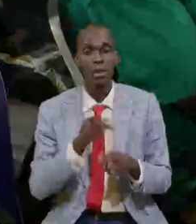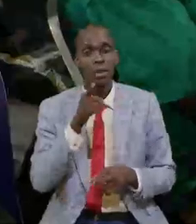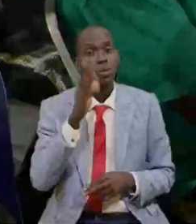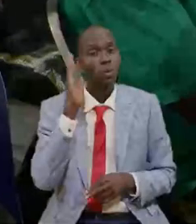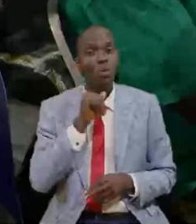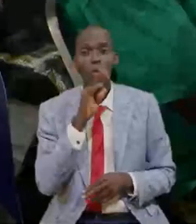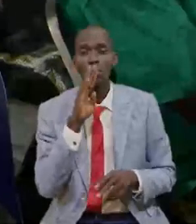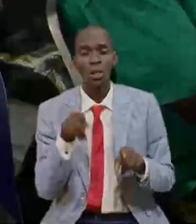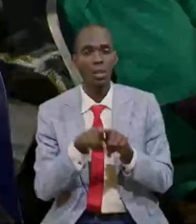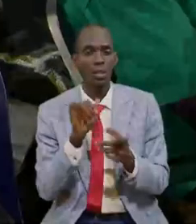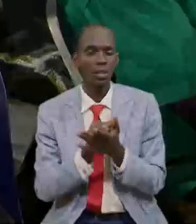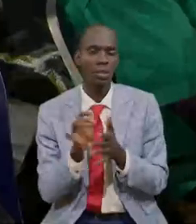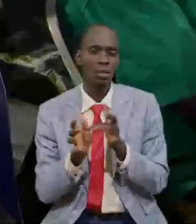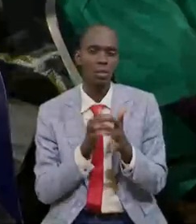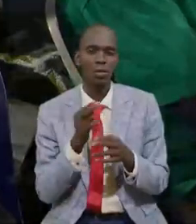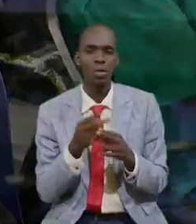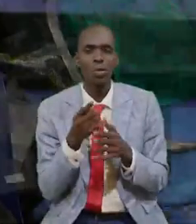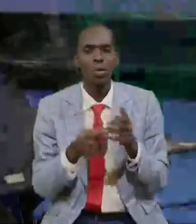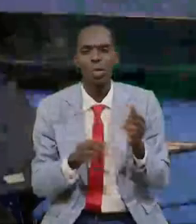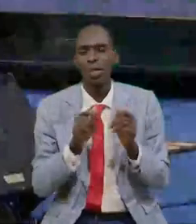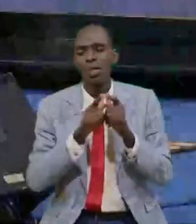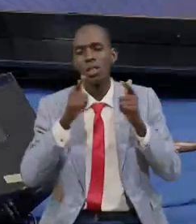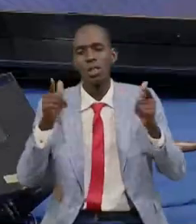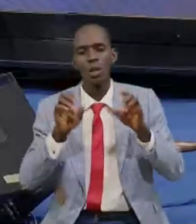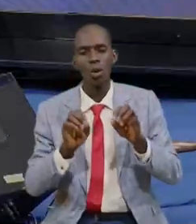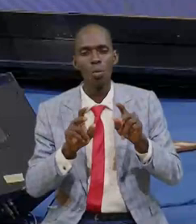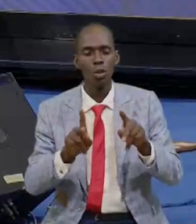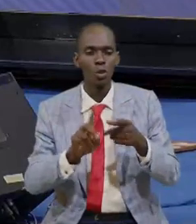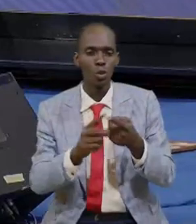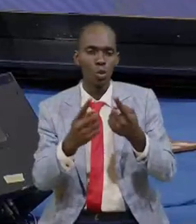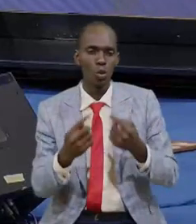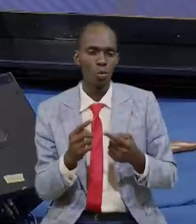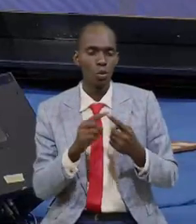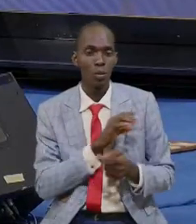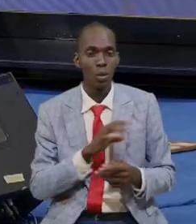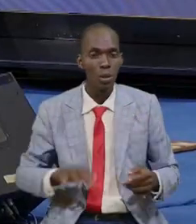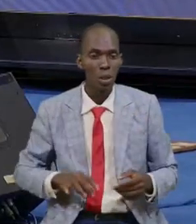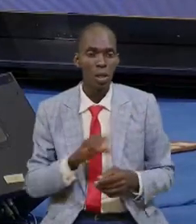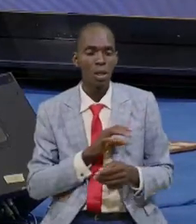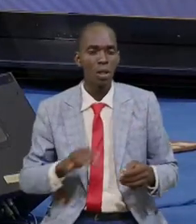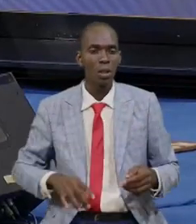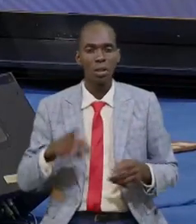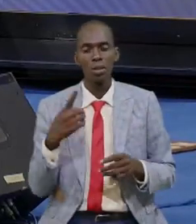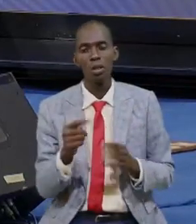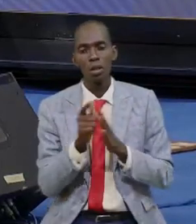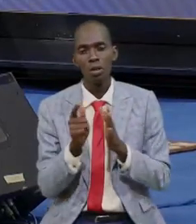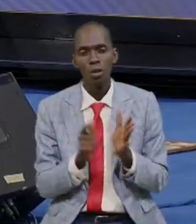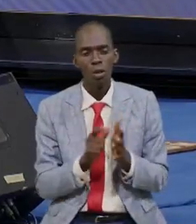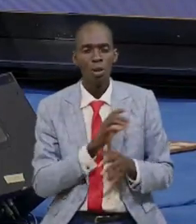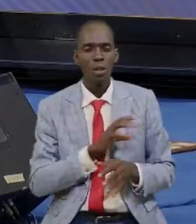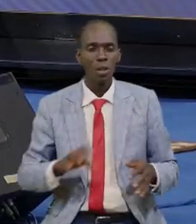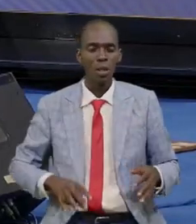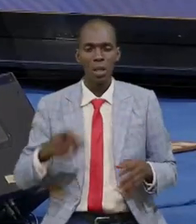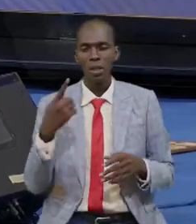pareil. Que c'est une grande opportunité de venir à Christ. Christ le Seigneur, Christ le